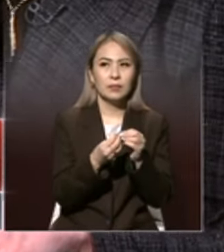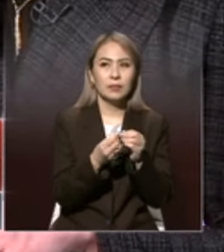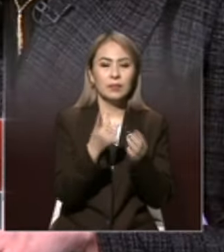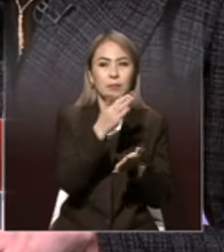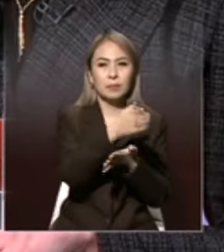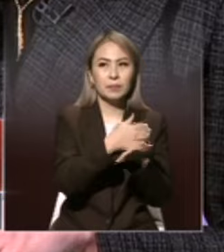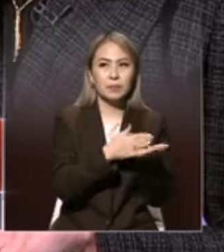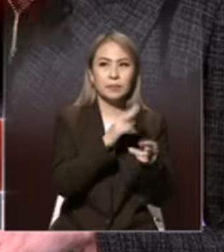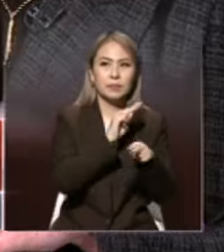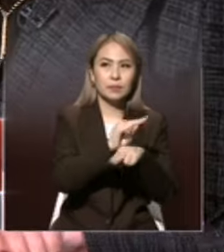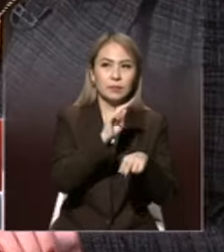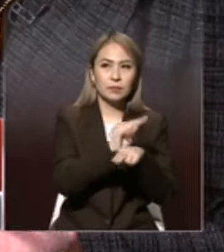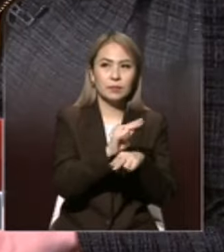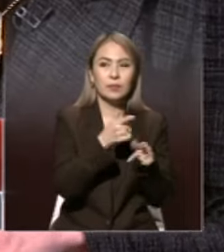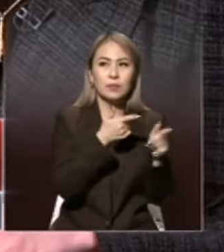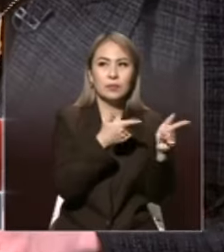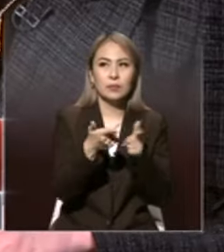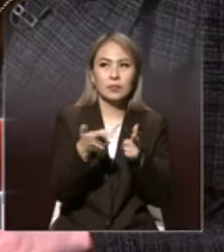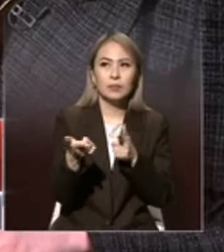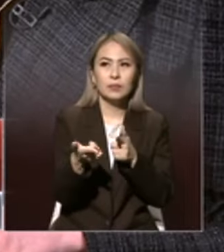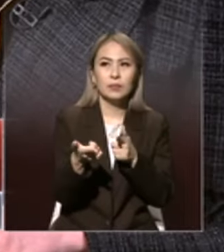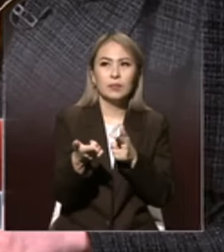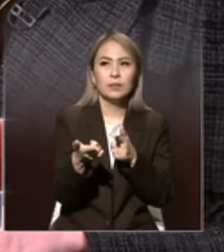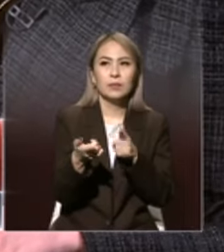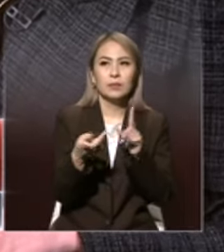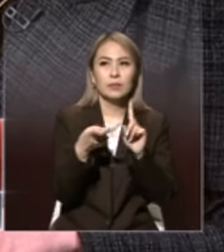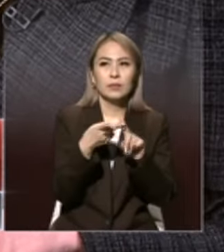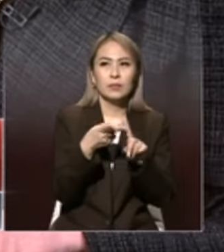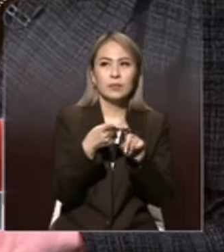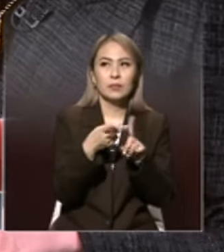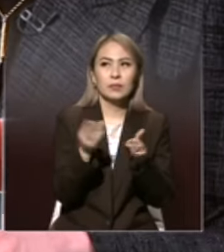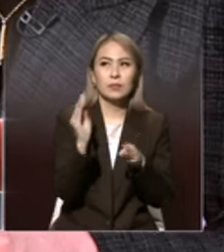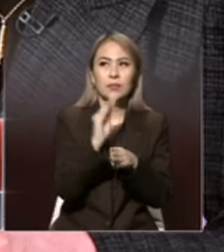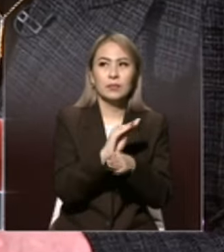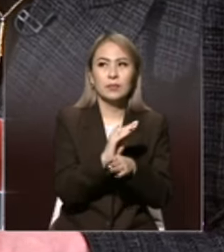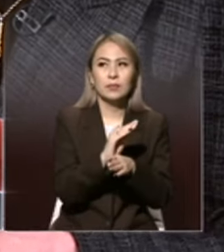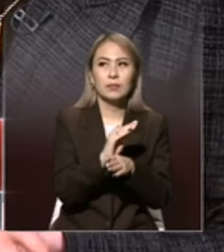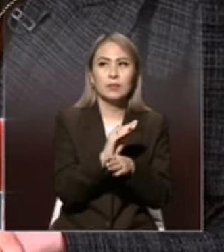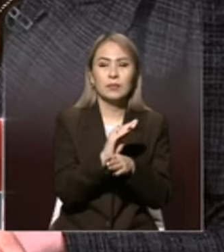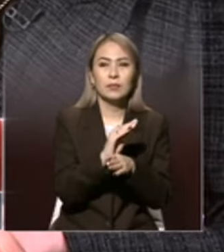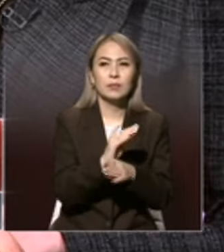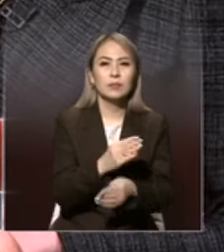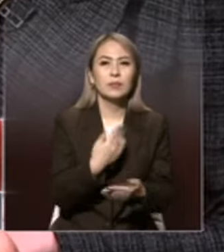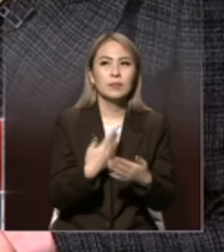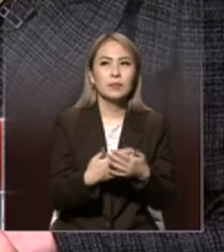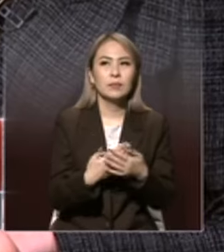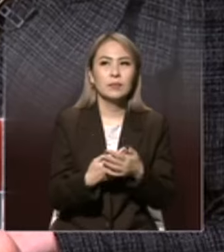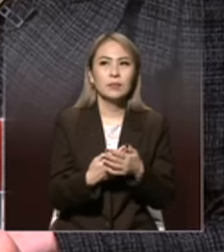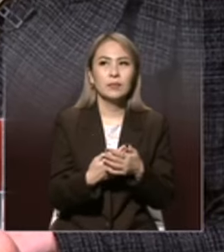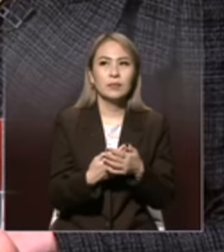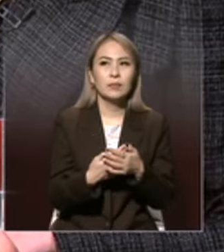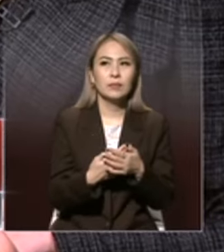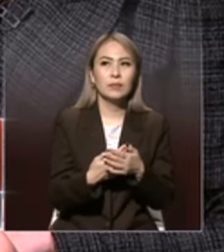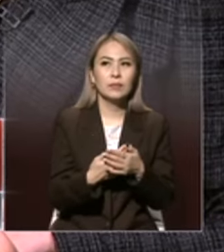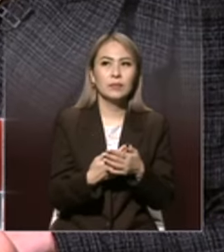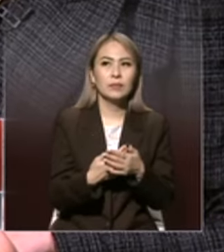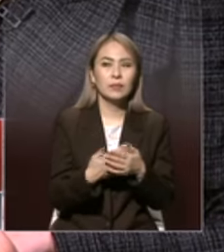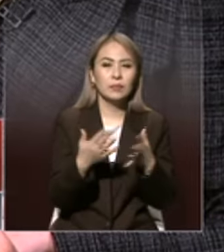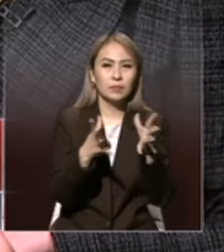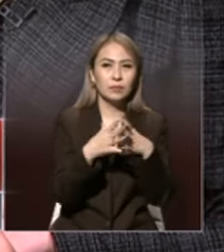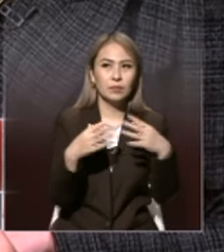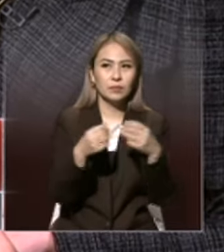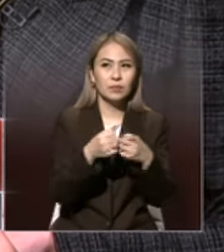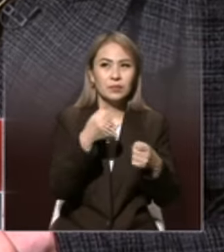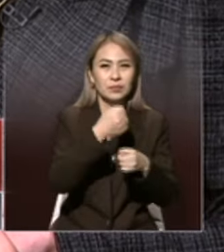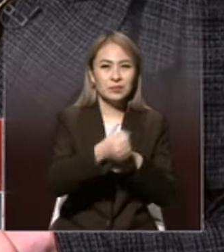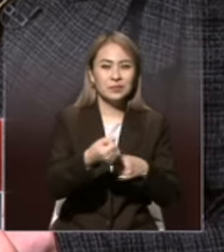бөлігі. Оқытайық, үйретейік, дайындайық. Екінші бөлігіне, екінші бөлігіне. Сіздер мына жерде қымбат спикерлер, өздеріңізге онсыз да отбасылық